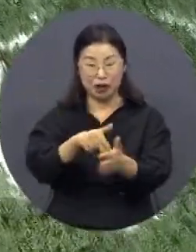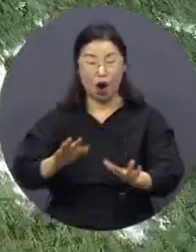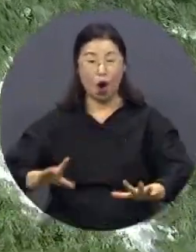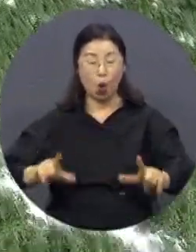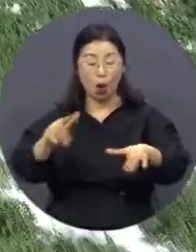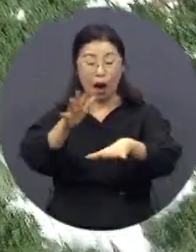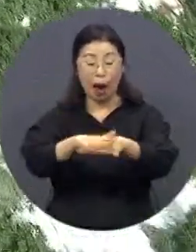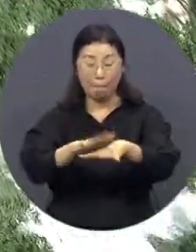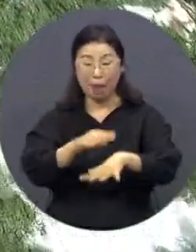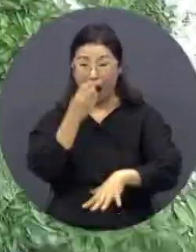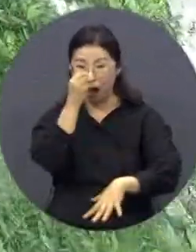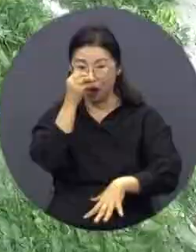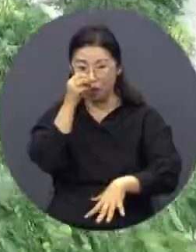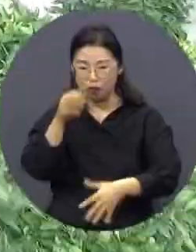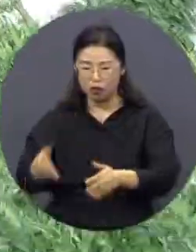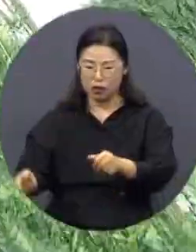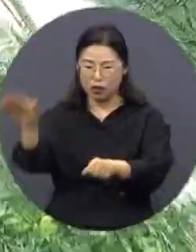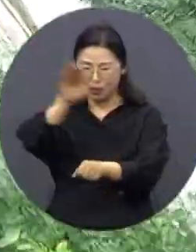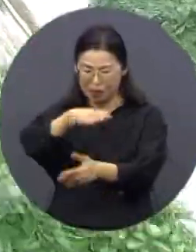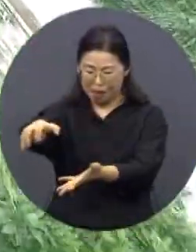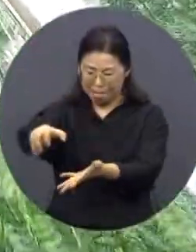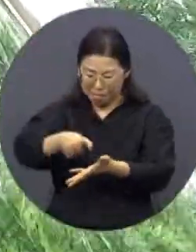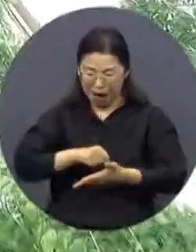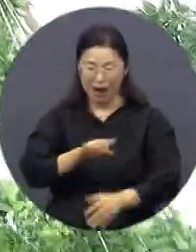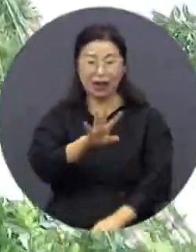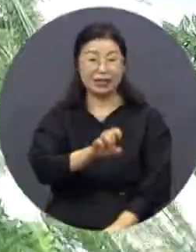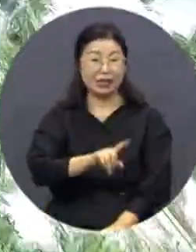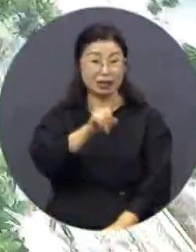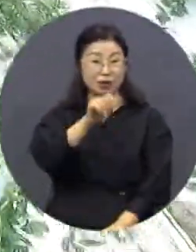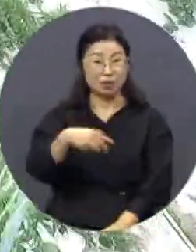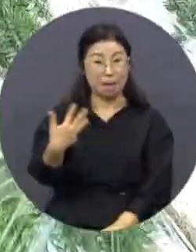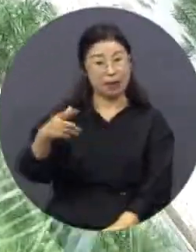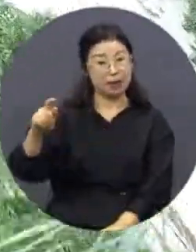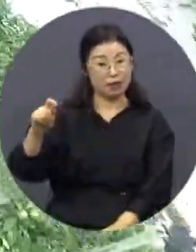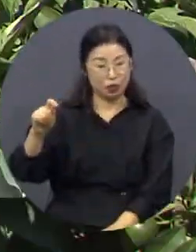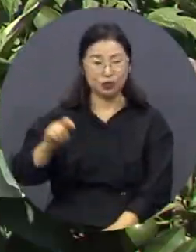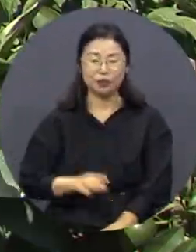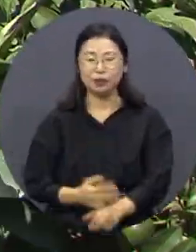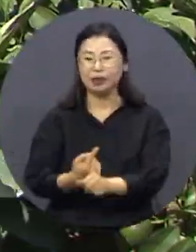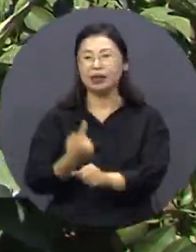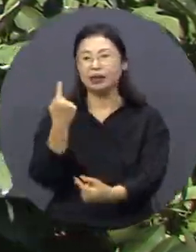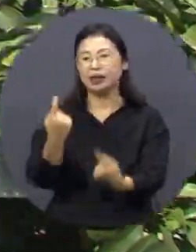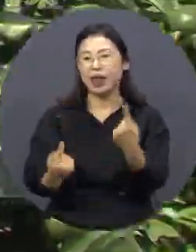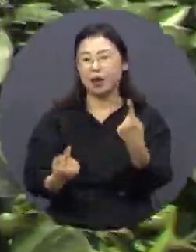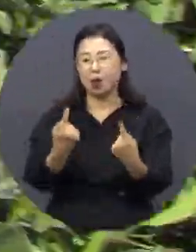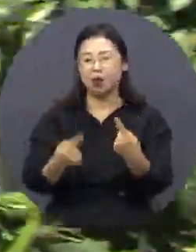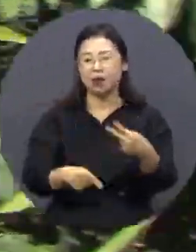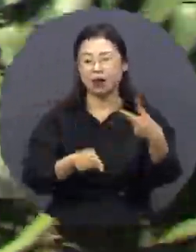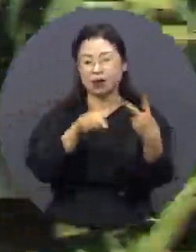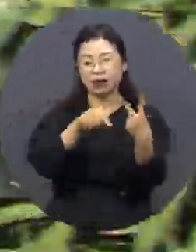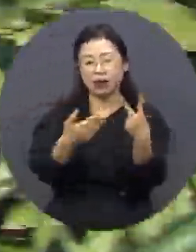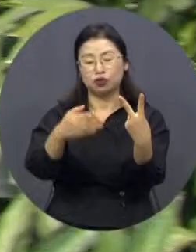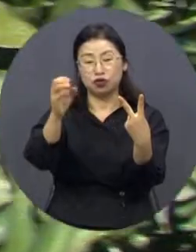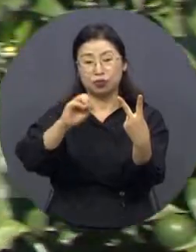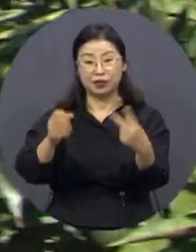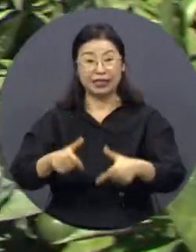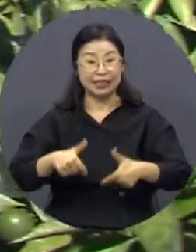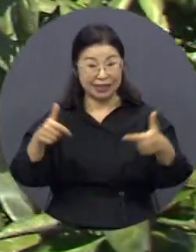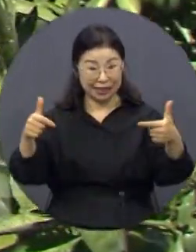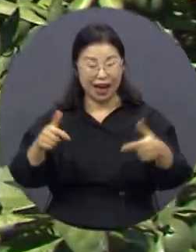올해 노지 온주 예상 생산량은 41만 8,000 톤으로 지난해보다 2.9%